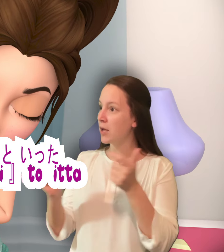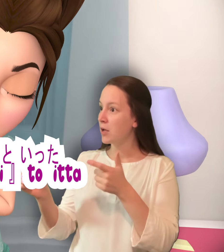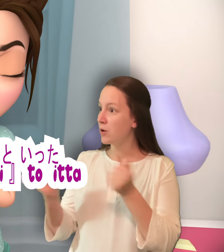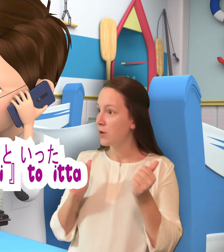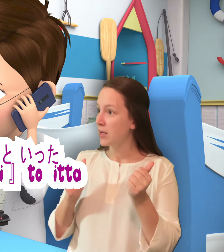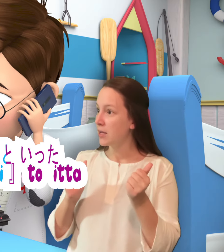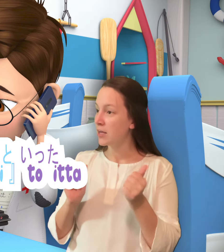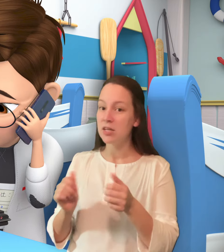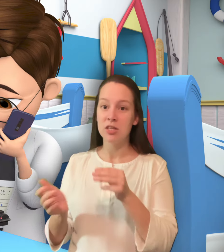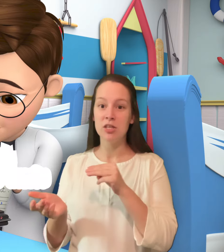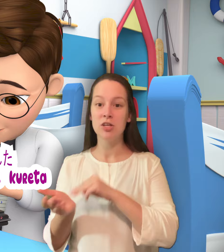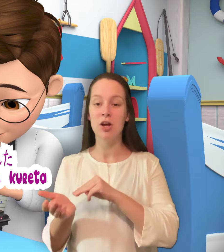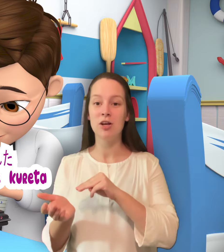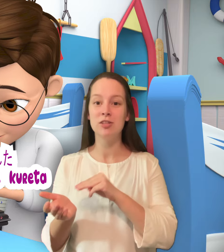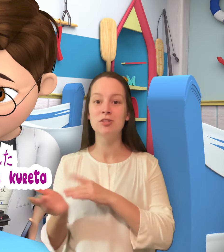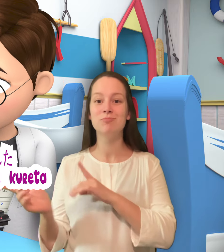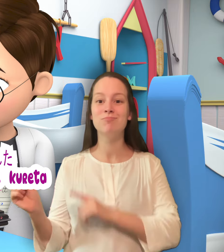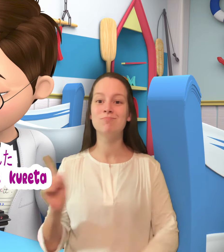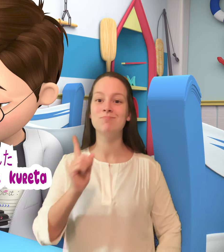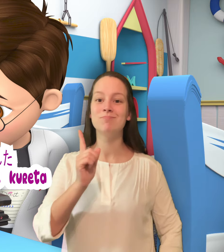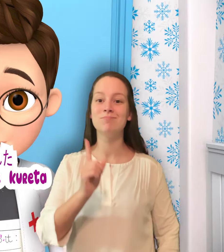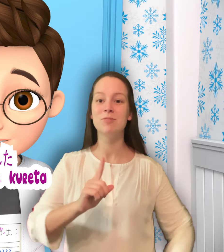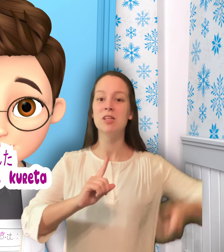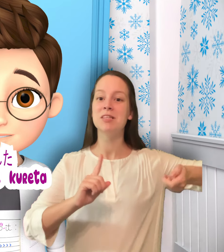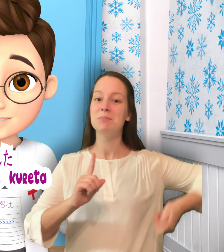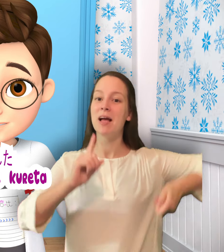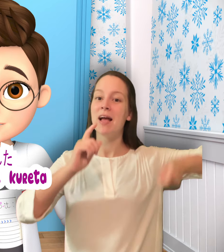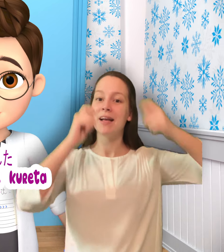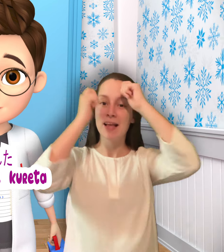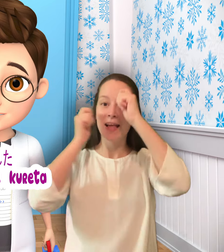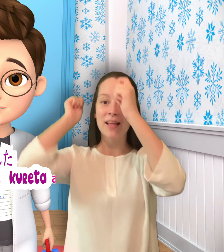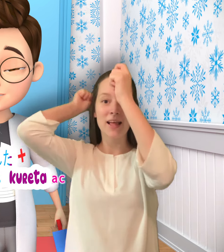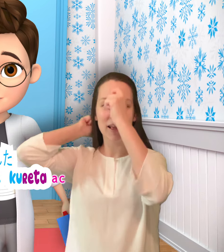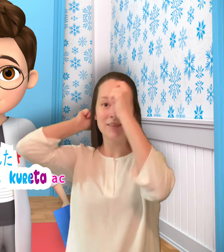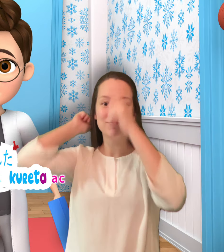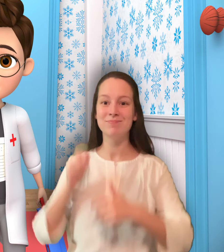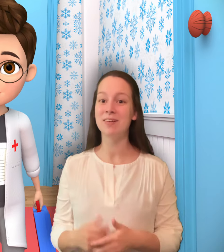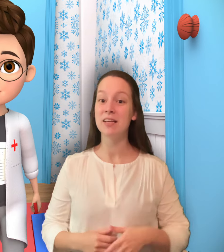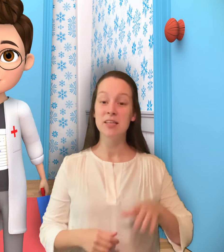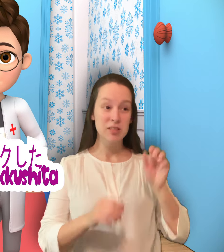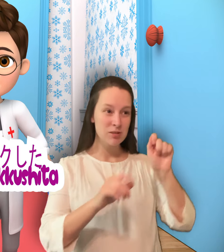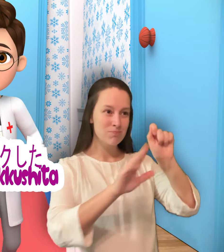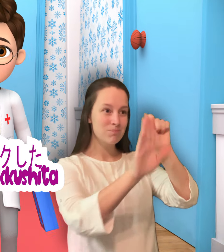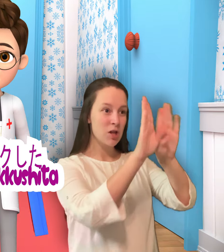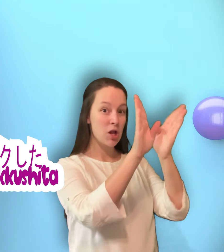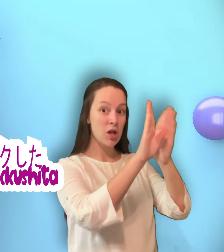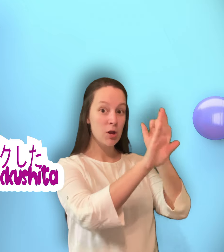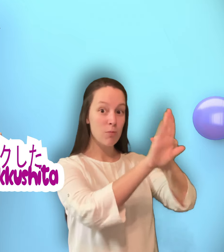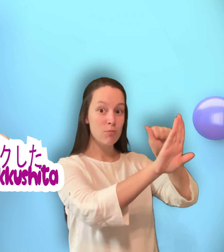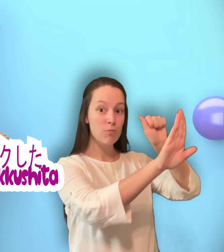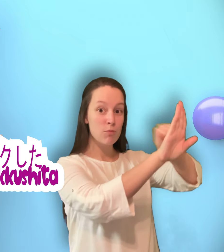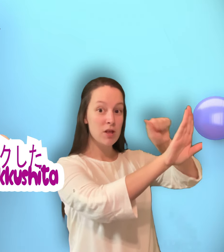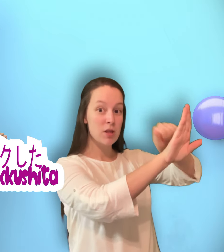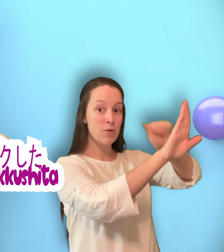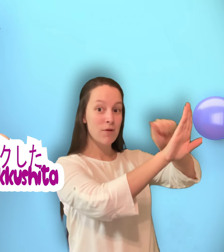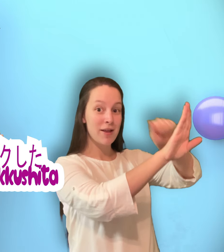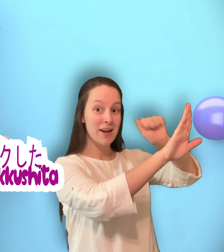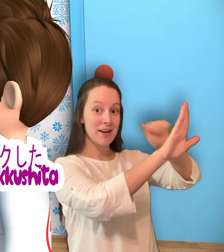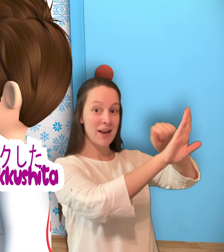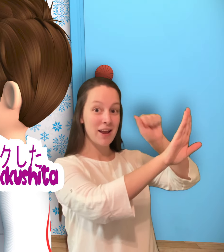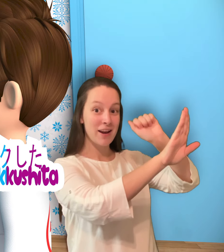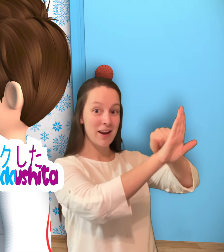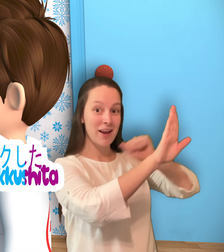くださいと言った医者はカバと帽子を持ってきてくれた着いたらどんどん